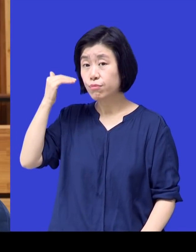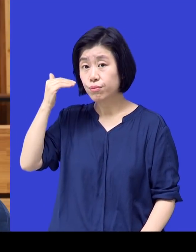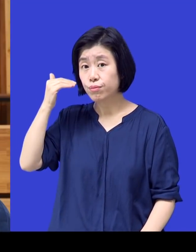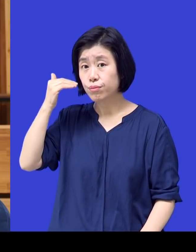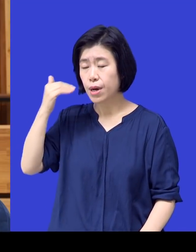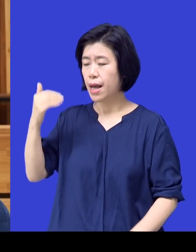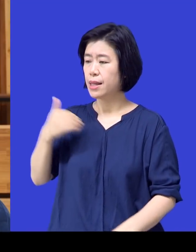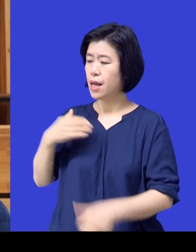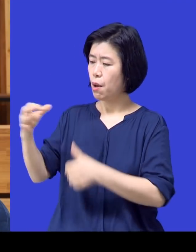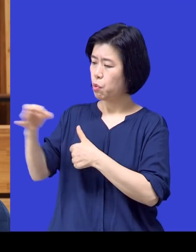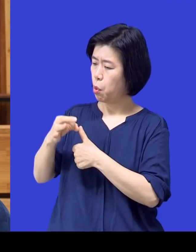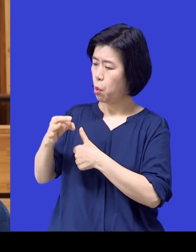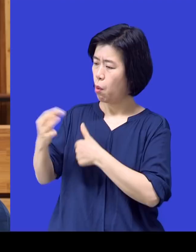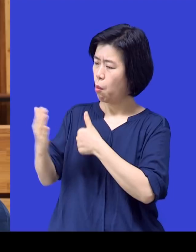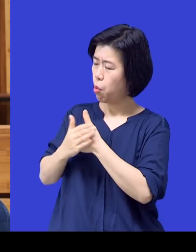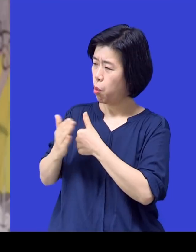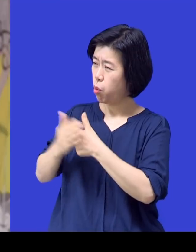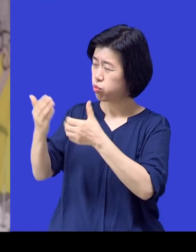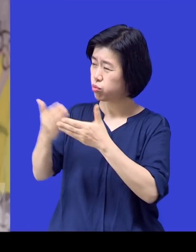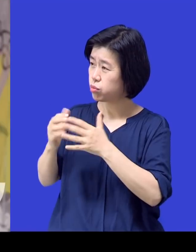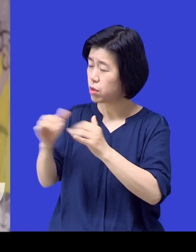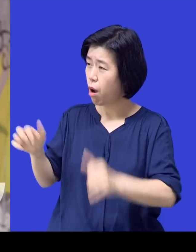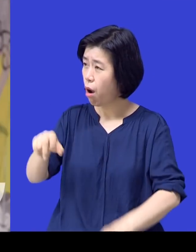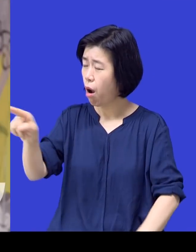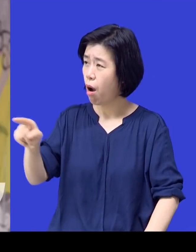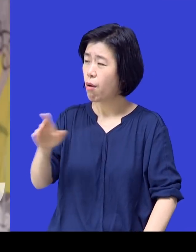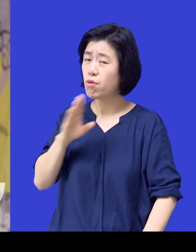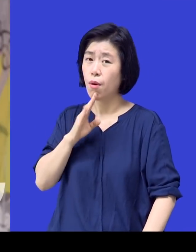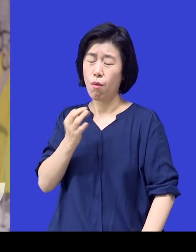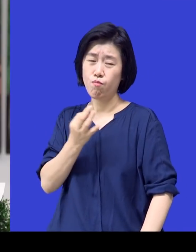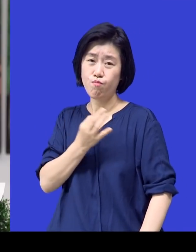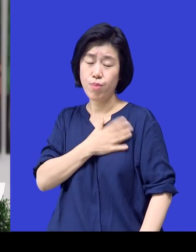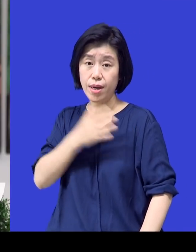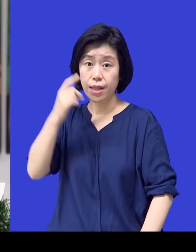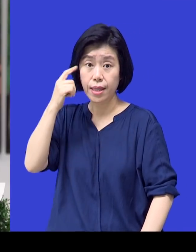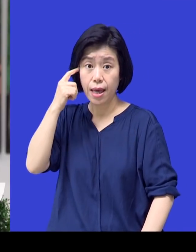알았습니다. 저도 크면 저렇게 살겠습니다.